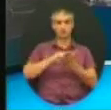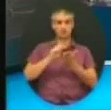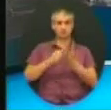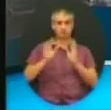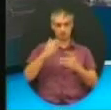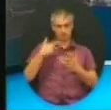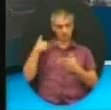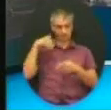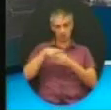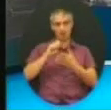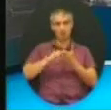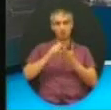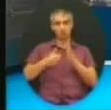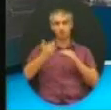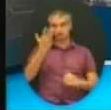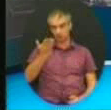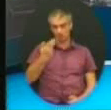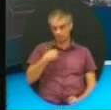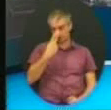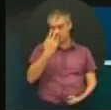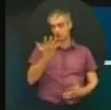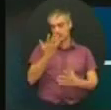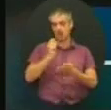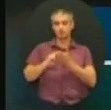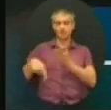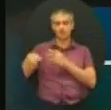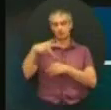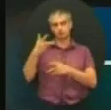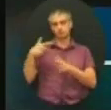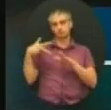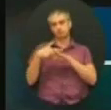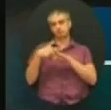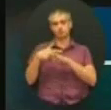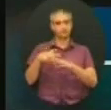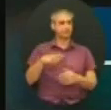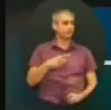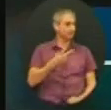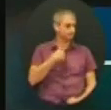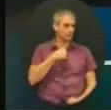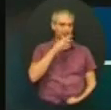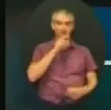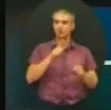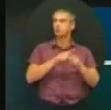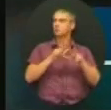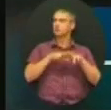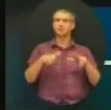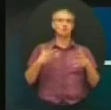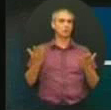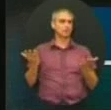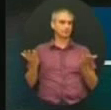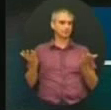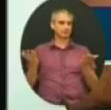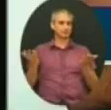אני ישבתי בלשכה של שר, יש עוד משתתפים בדיון, תודה. וראיתי איך הפקידות מונעת ממנו לעבוד. תראי, אנחנו מדברים כאילו בסיטואציה